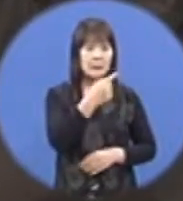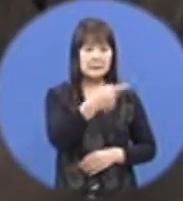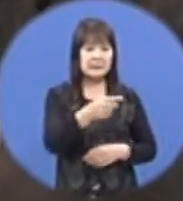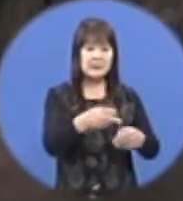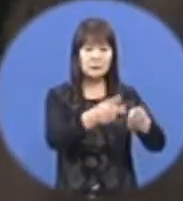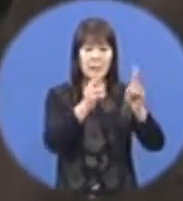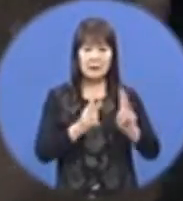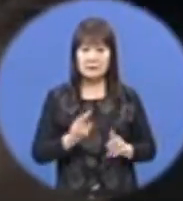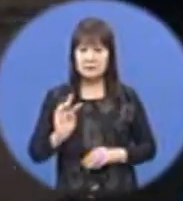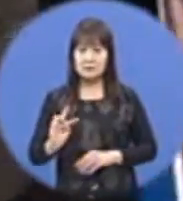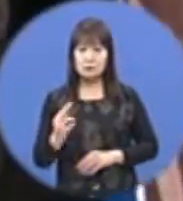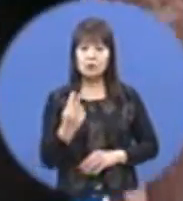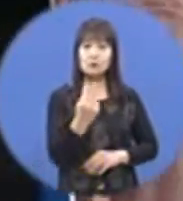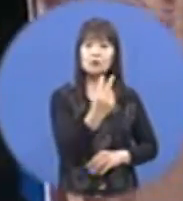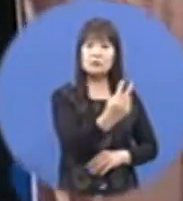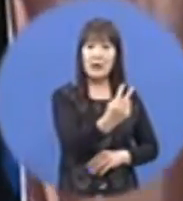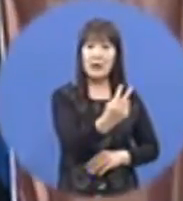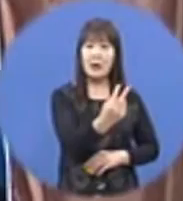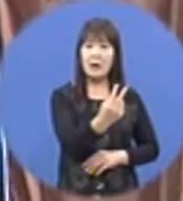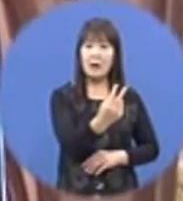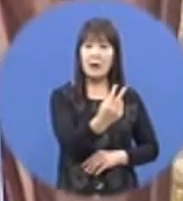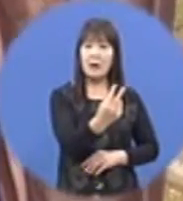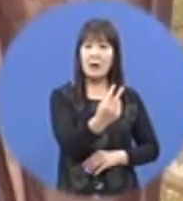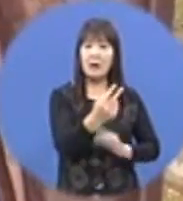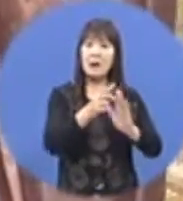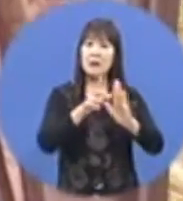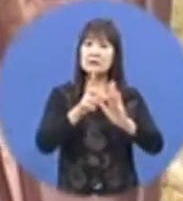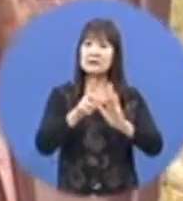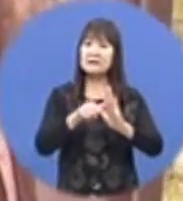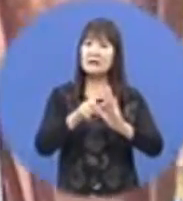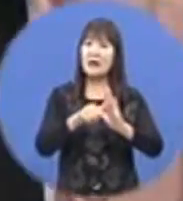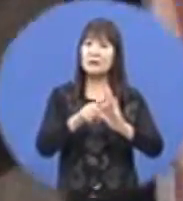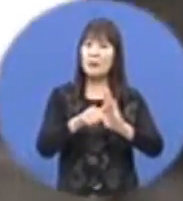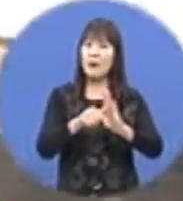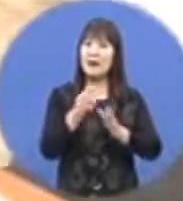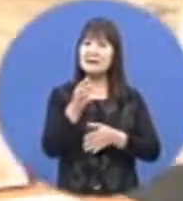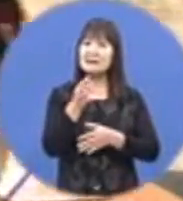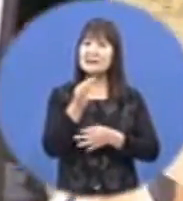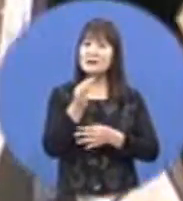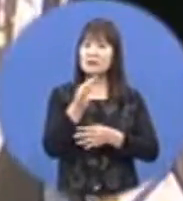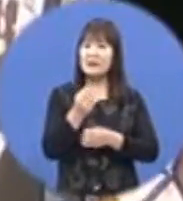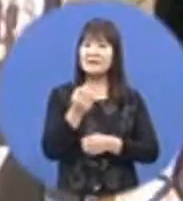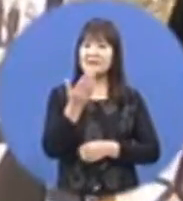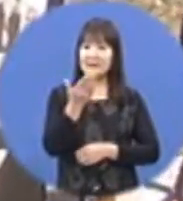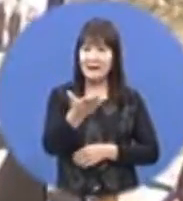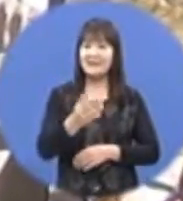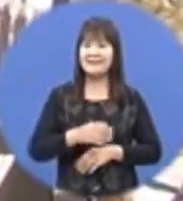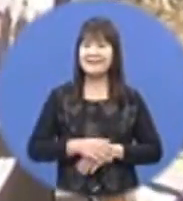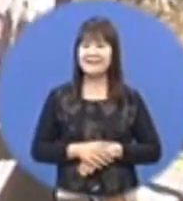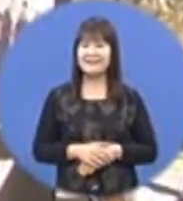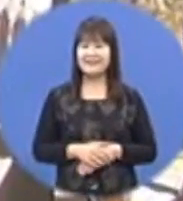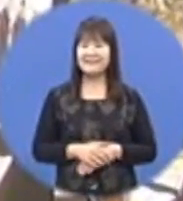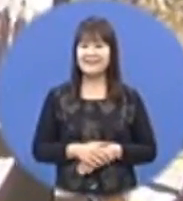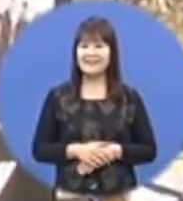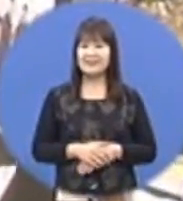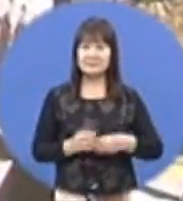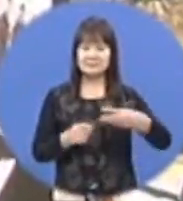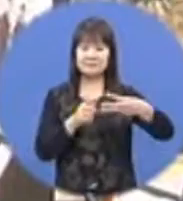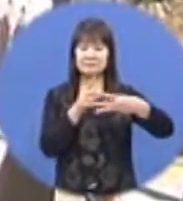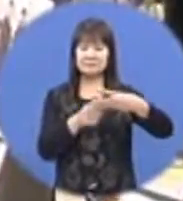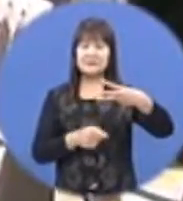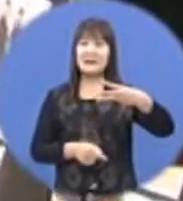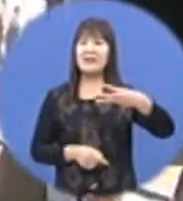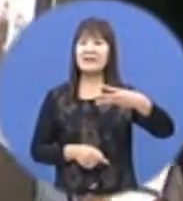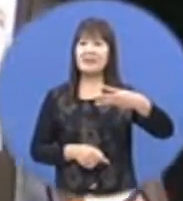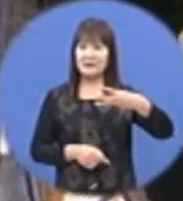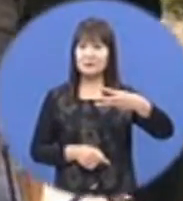ったんですけれども、その、移った時代っていうのはどの時代でしょうかと、はい、いうのが問題です、 うん、 で3択になってます、 は